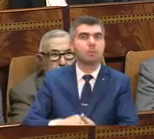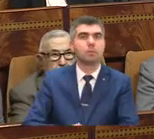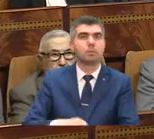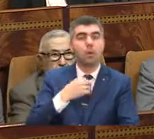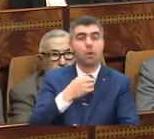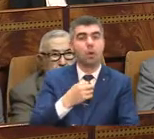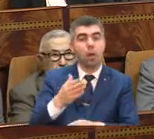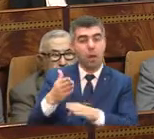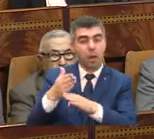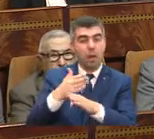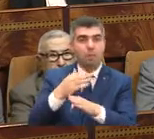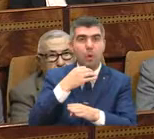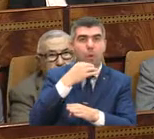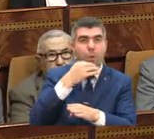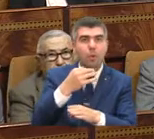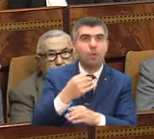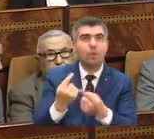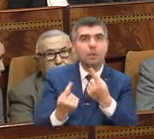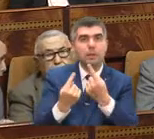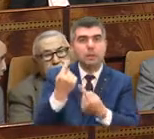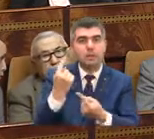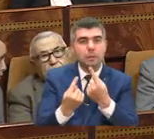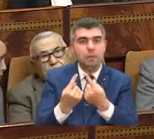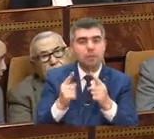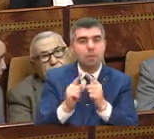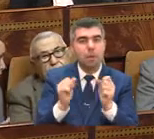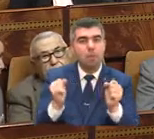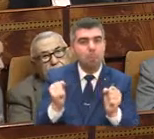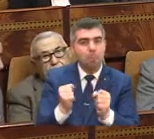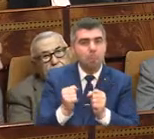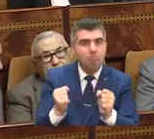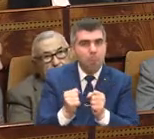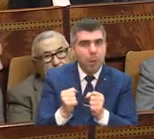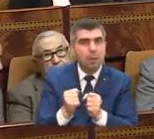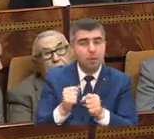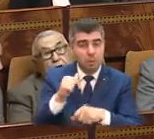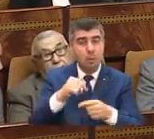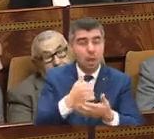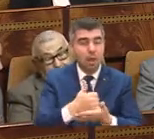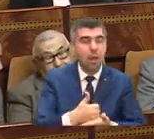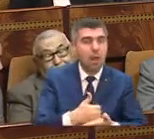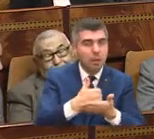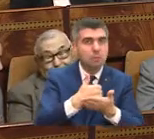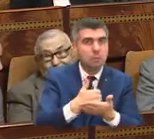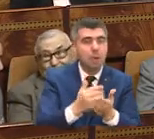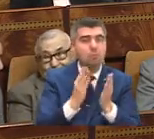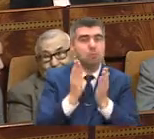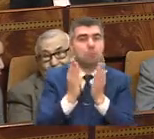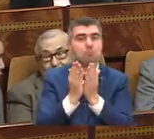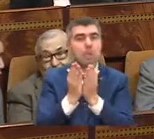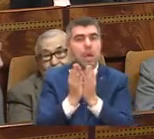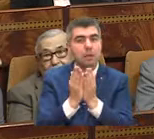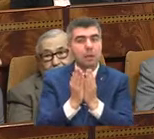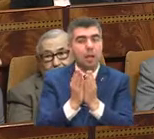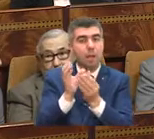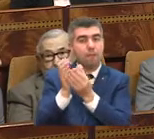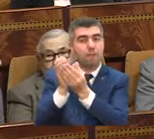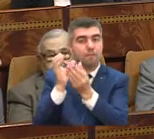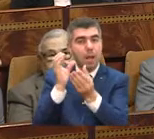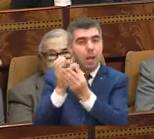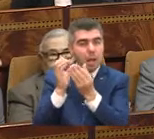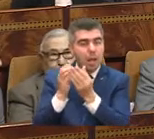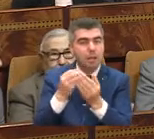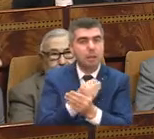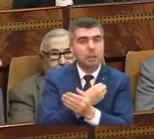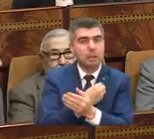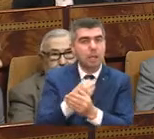بحال المسألة ديال البرد القارس كندخلوا فيه، مسألة ديال التمدرس، النقل المدرسي، ديال الصحة